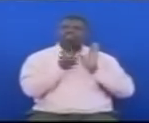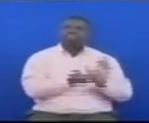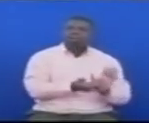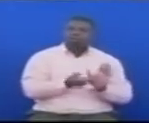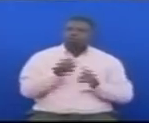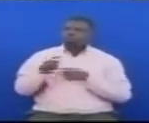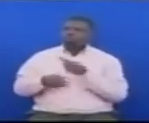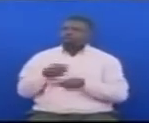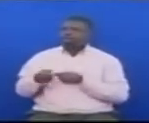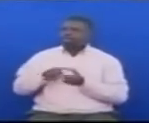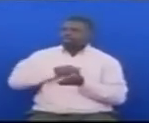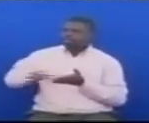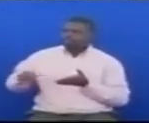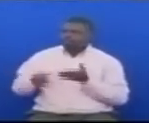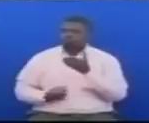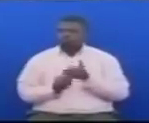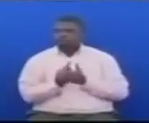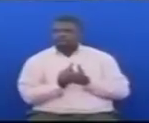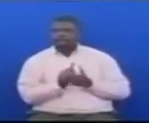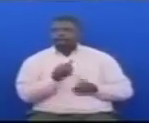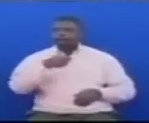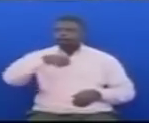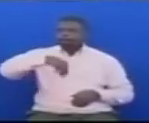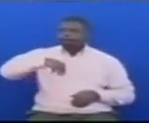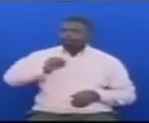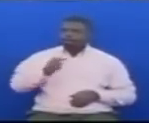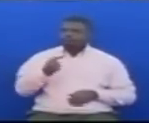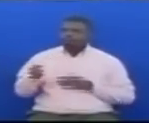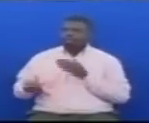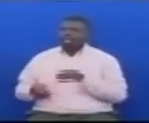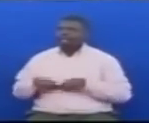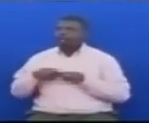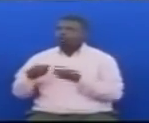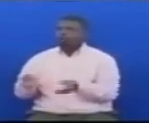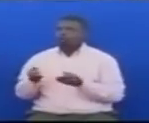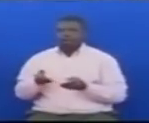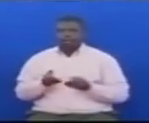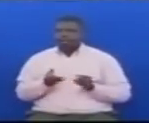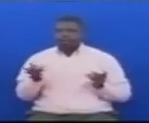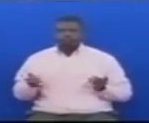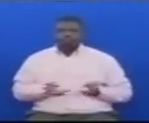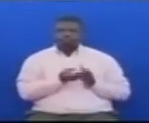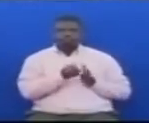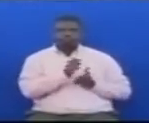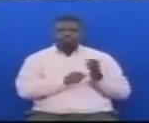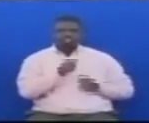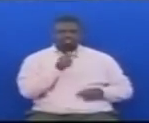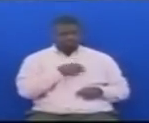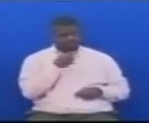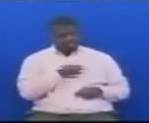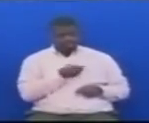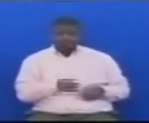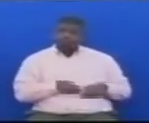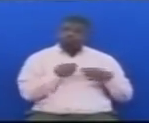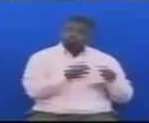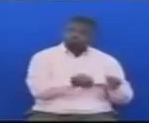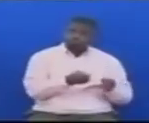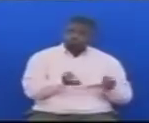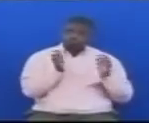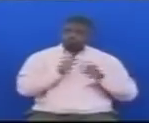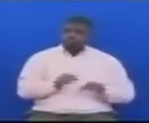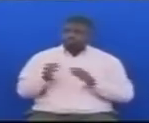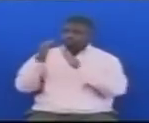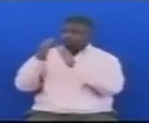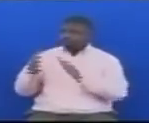walipa kulingana na matokeo. Haijajumuisha shilingi bilioni 29 ambazo ofisi ya rais TAMISEMI ilizitoa kwa ajili ya kukamilisha